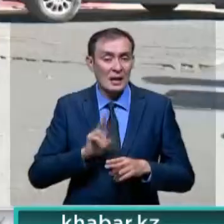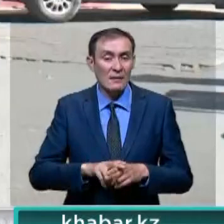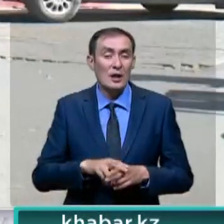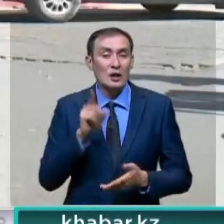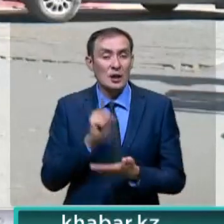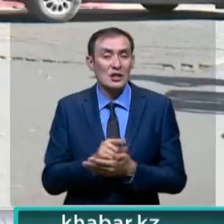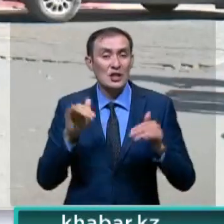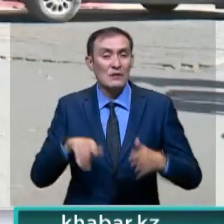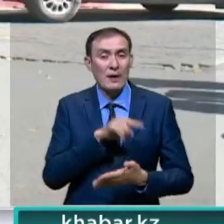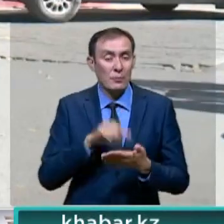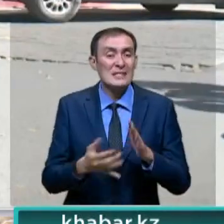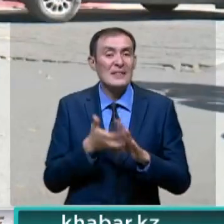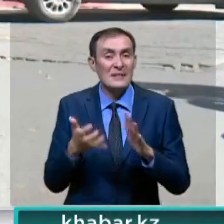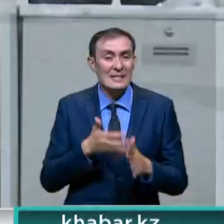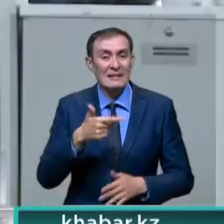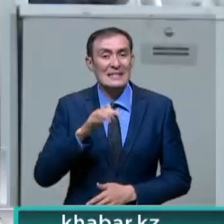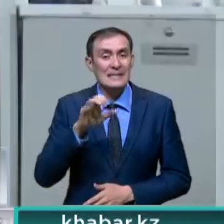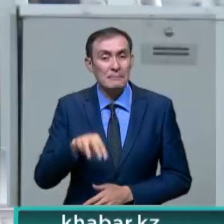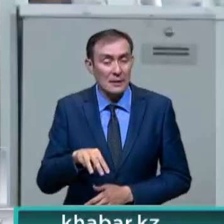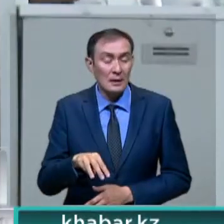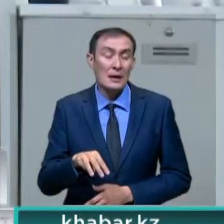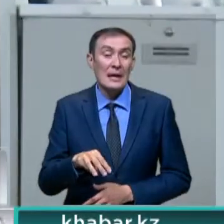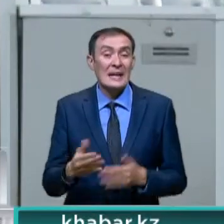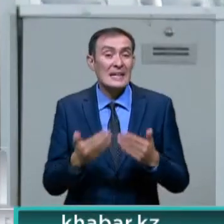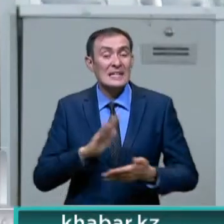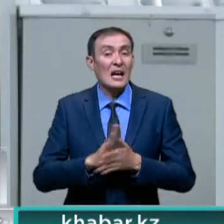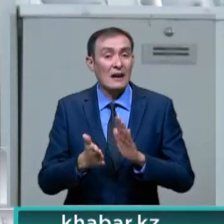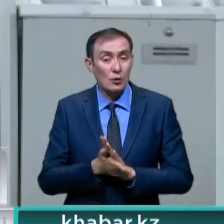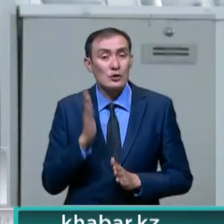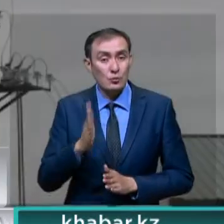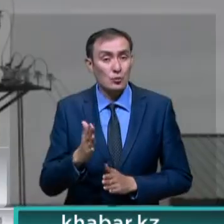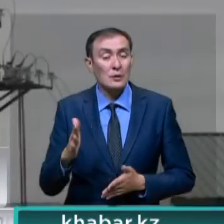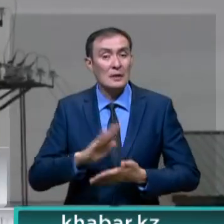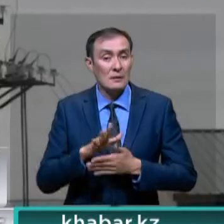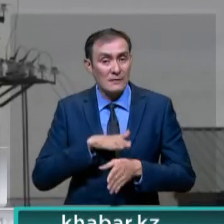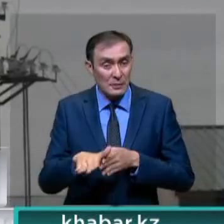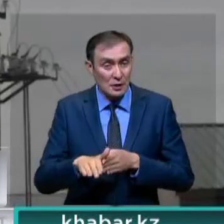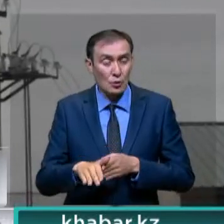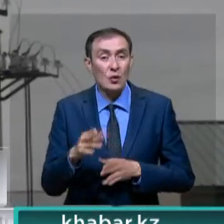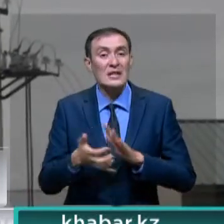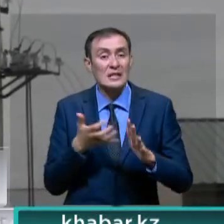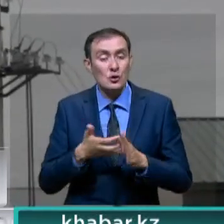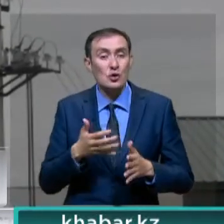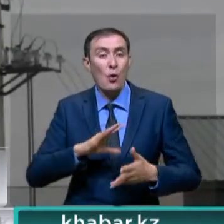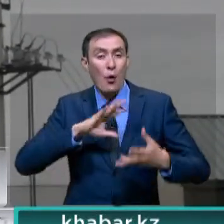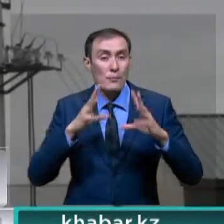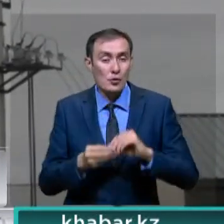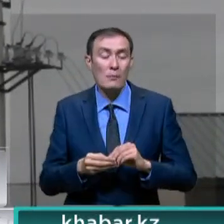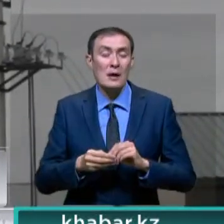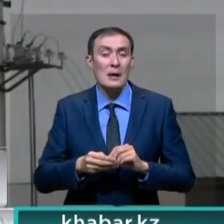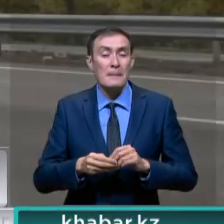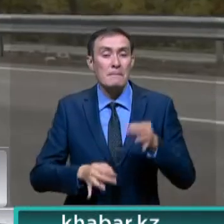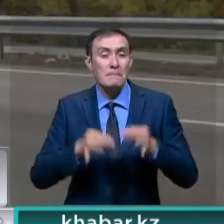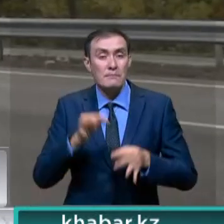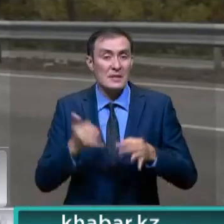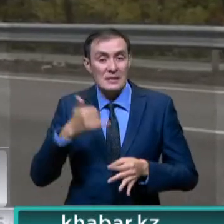стране должны решить вопрос с дефицитом ГСМ. Если договоренности будут достигнуты, то недостающий объем